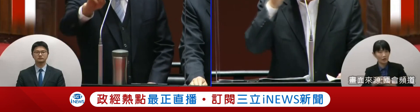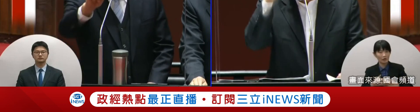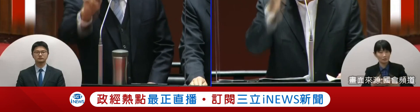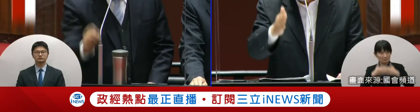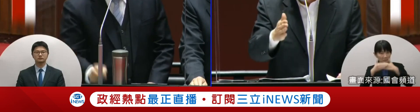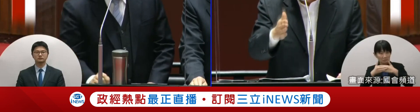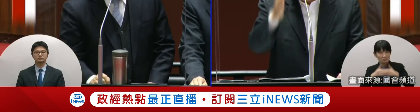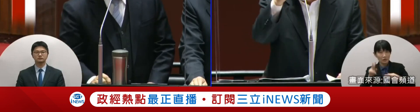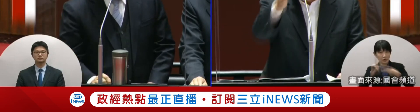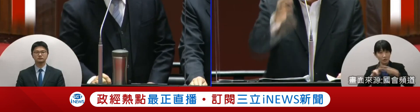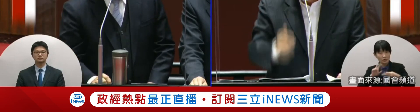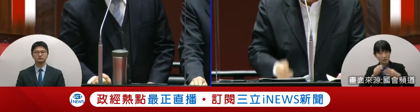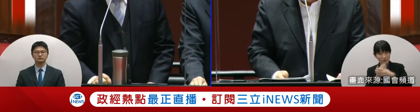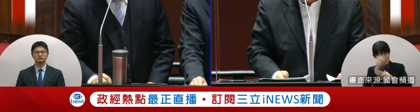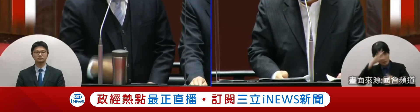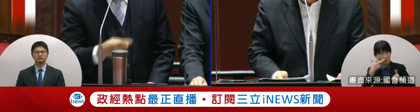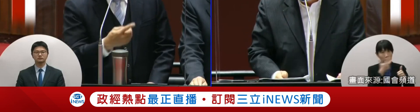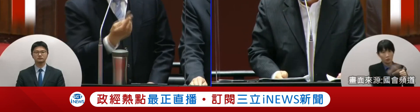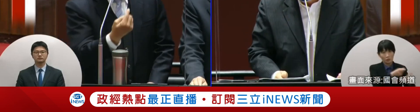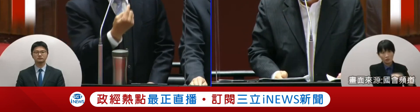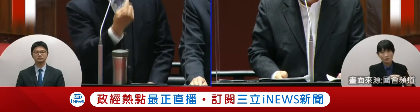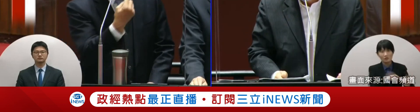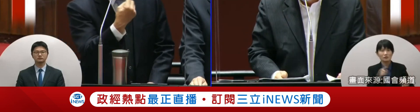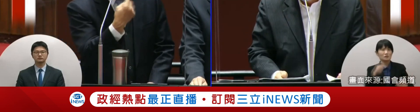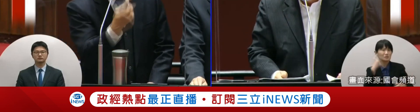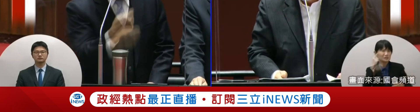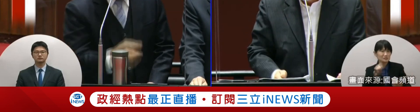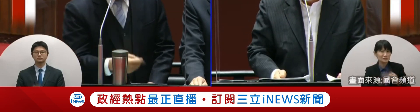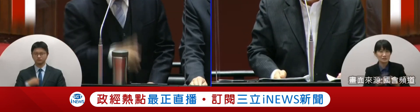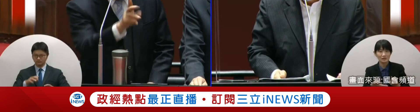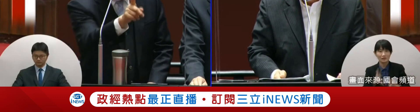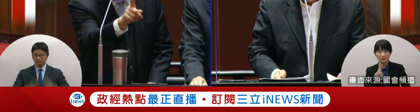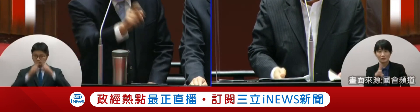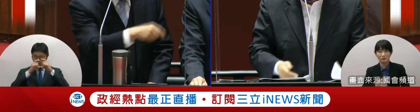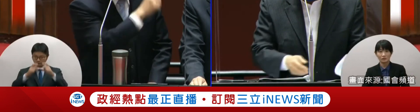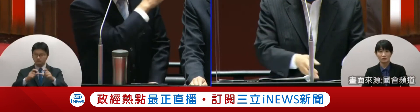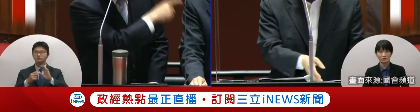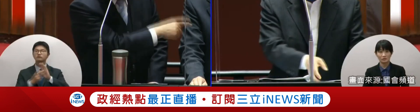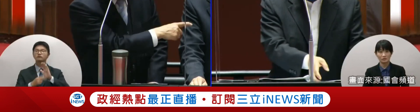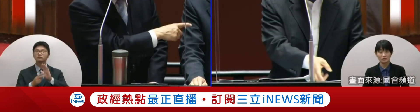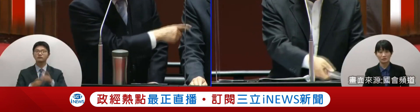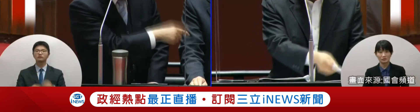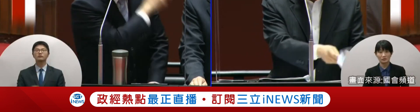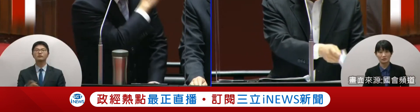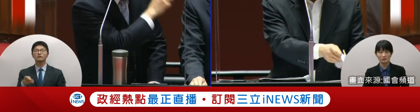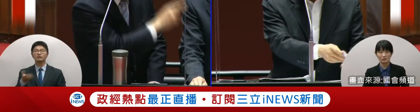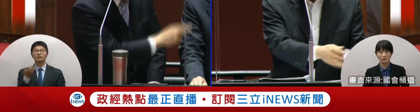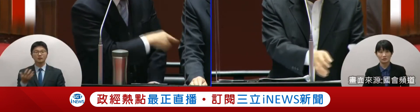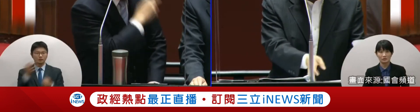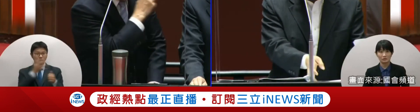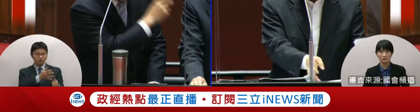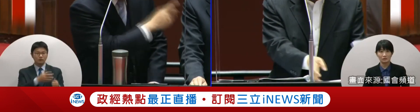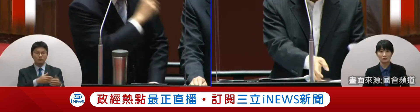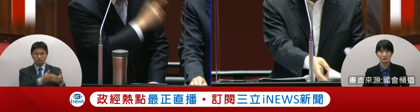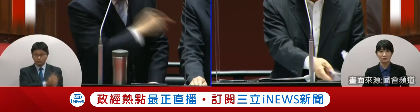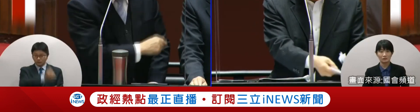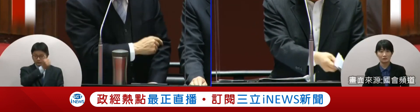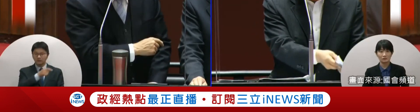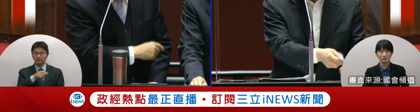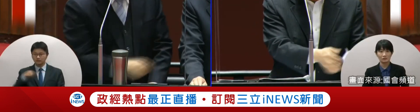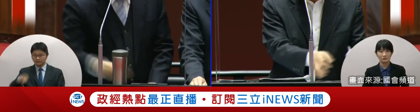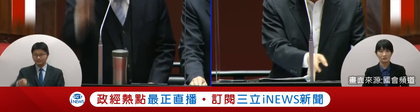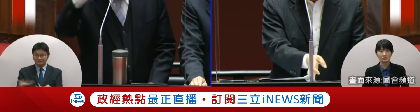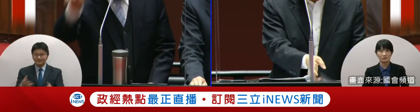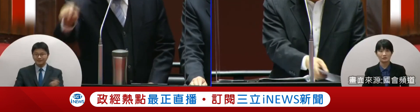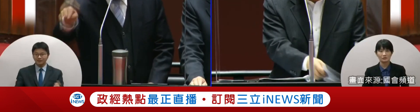这样子的指控，院长你觉得是适合的吗？ 我来答询嘛，啊，好来，你问他。有没有什么违法